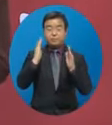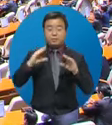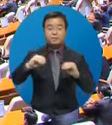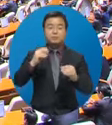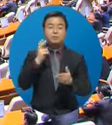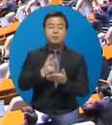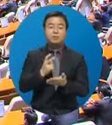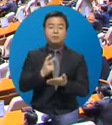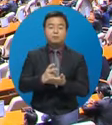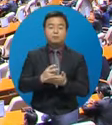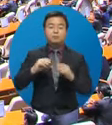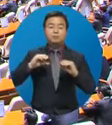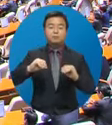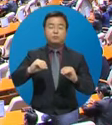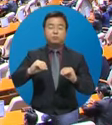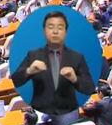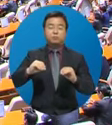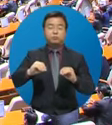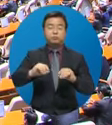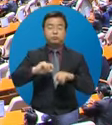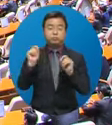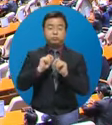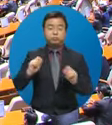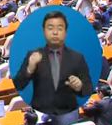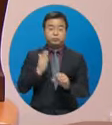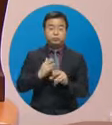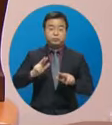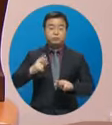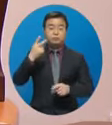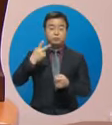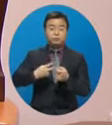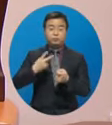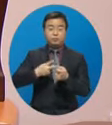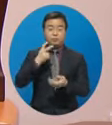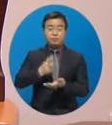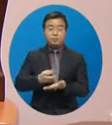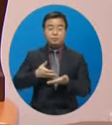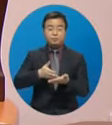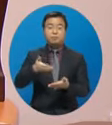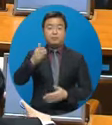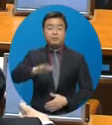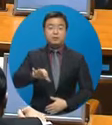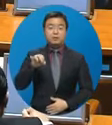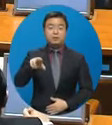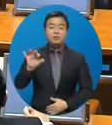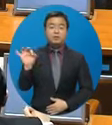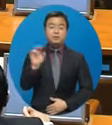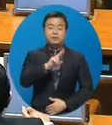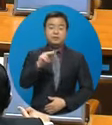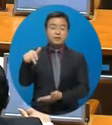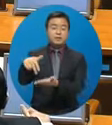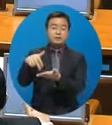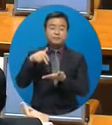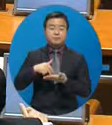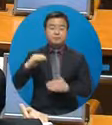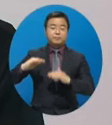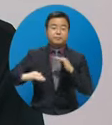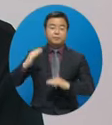있습니다. 현재 두 개의 법안이 발의됐는데 여야의 입장이 엇갈려 연내 처리가